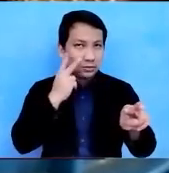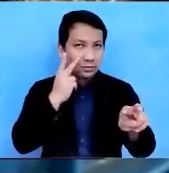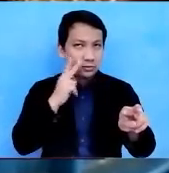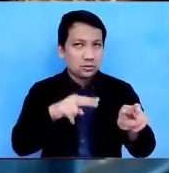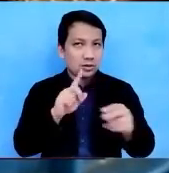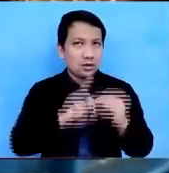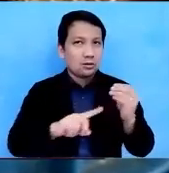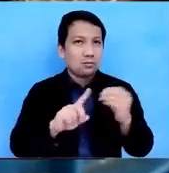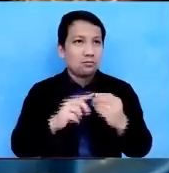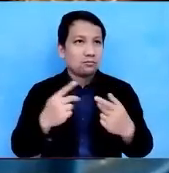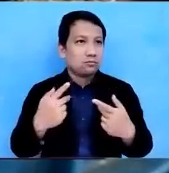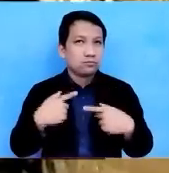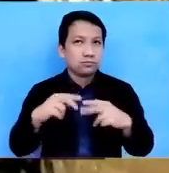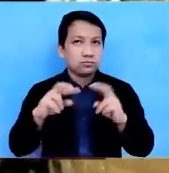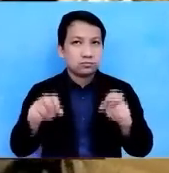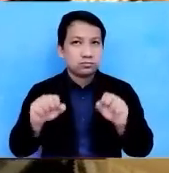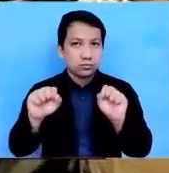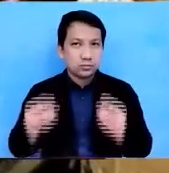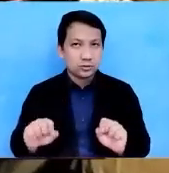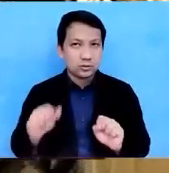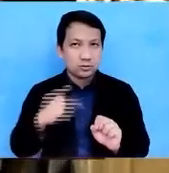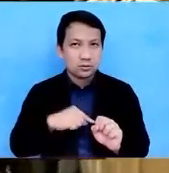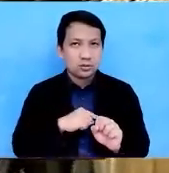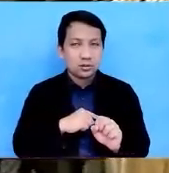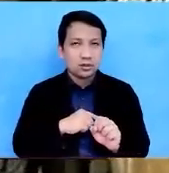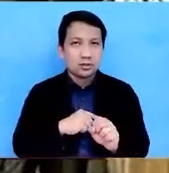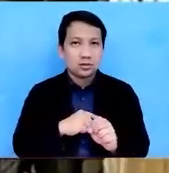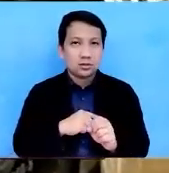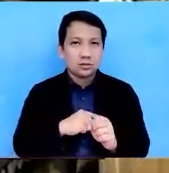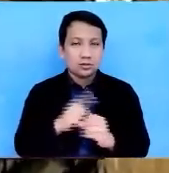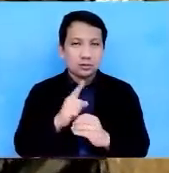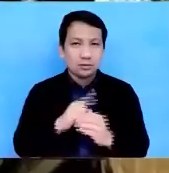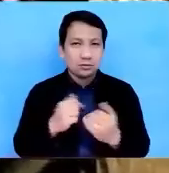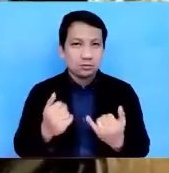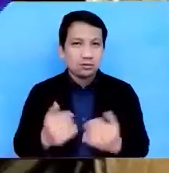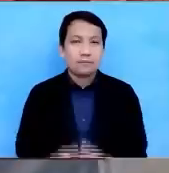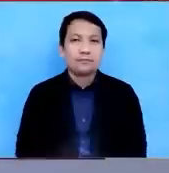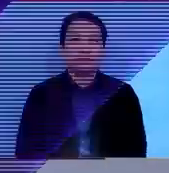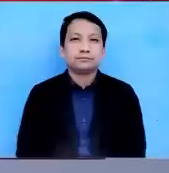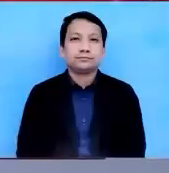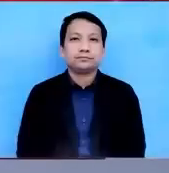meron po kasing seasonality no, ang commodity.